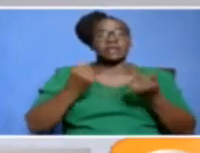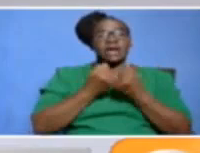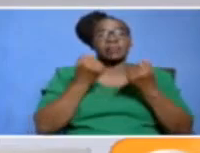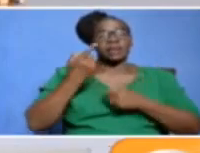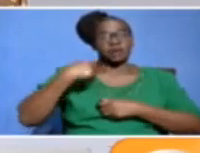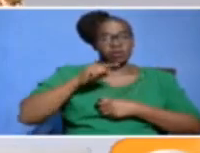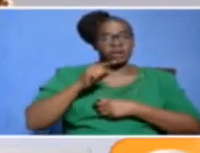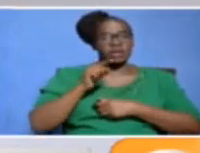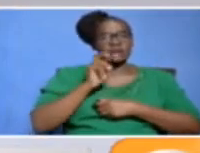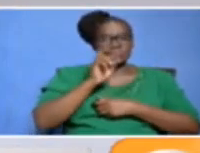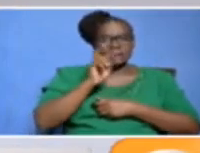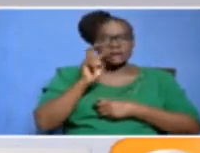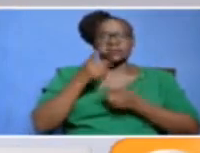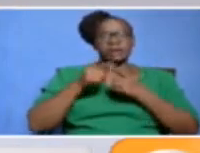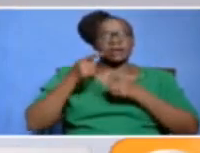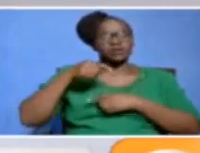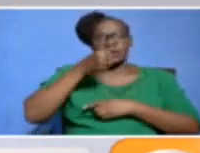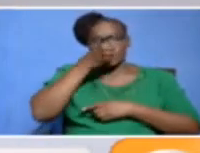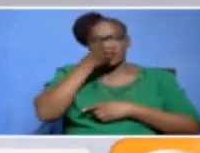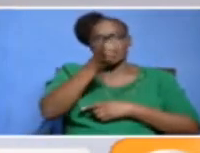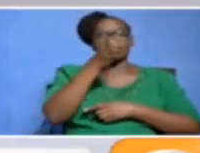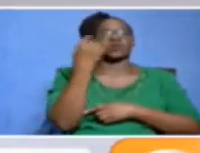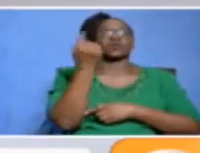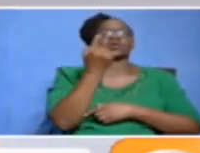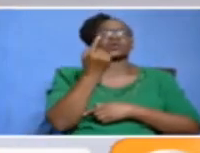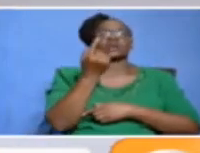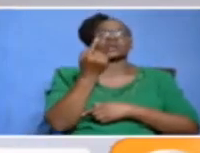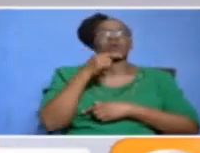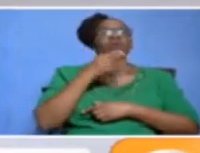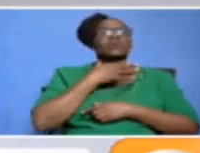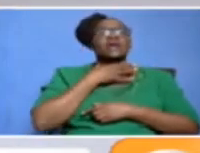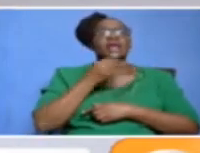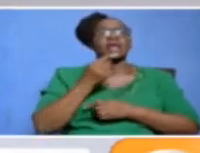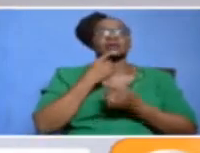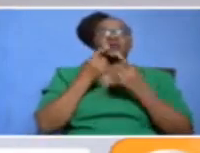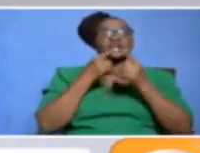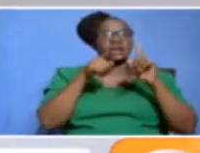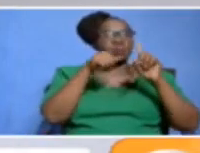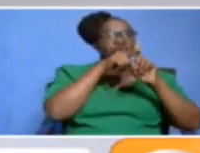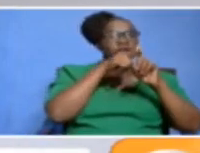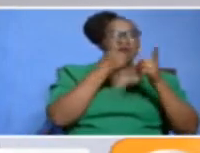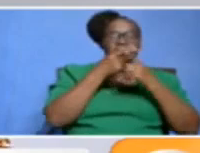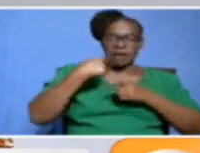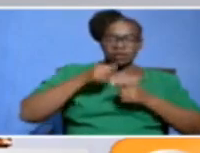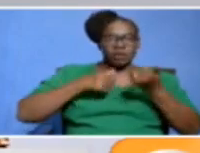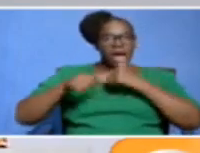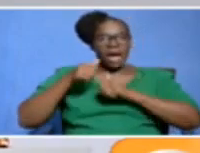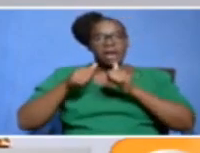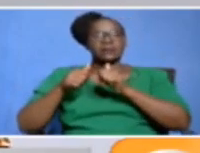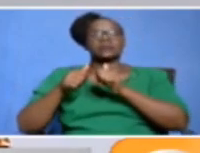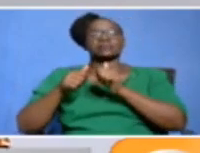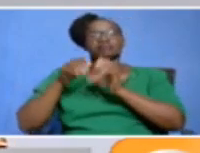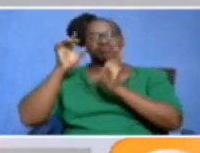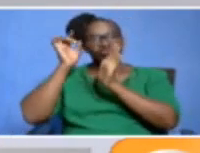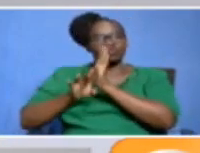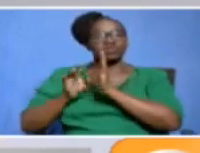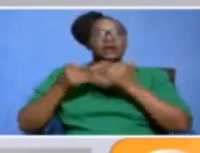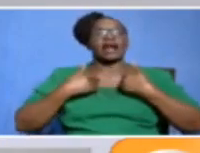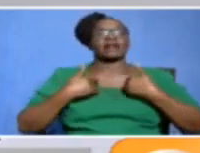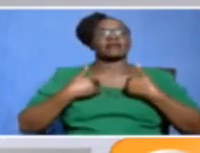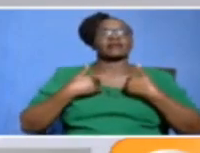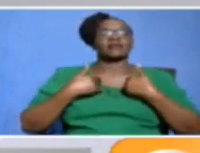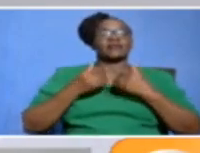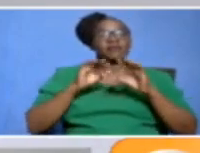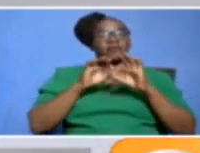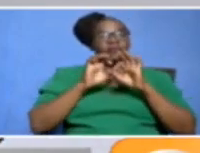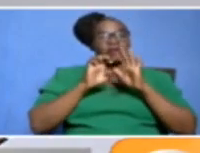macho na masikio kwa sababu tunapenda sana kuzungumza uzuri lakini matendo yetu mabaya. Yaani kuna kama nyumba moja ya